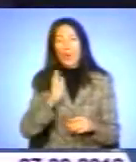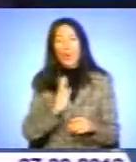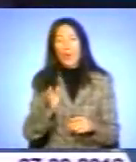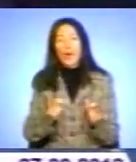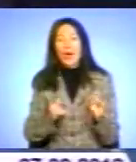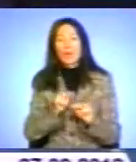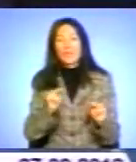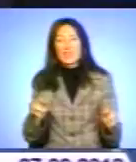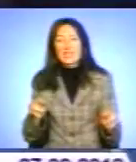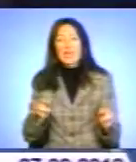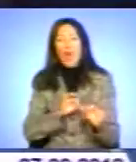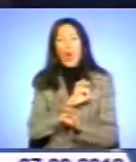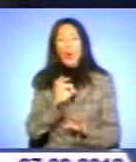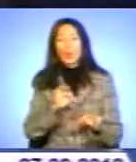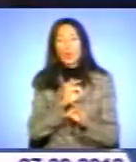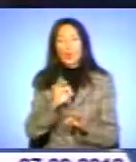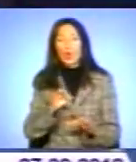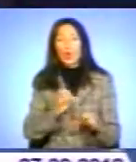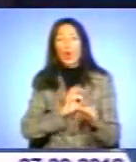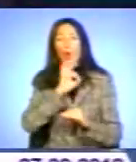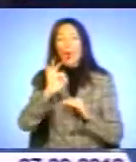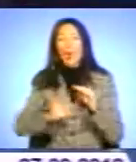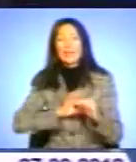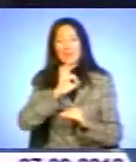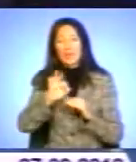вчителем конструктора космічних кораблів Сергія Корольова,